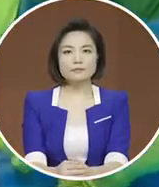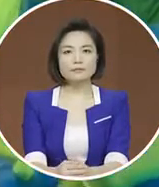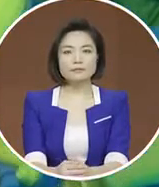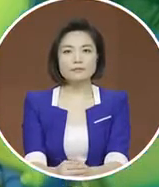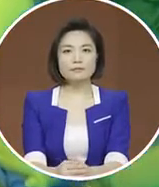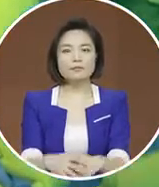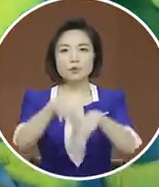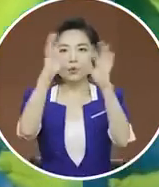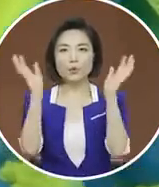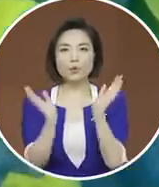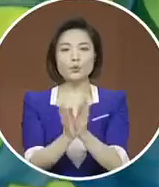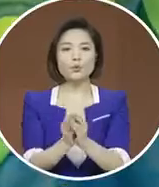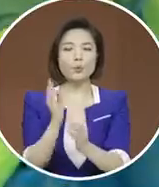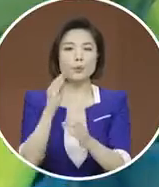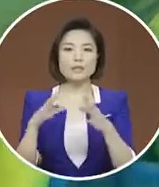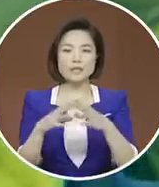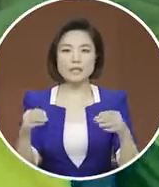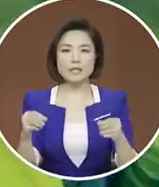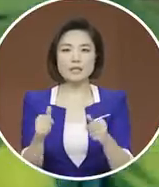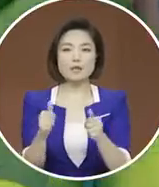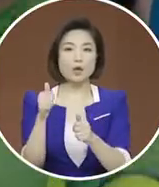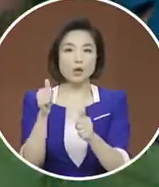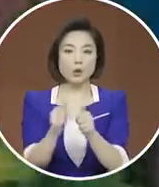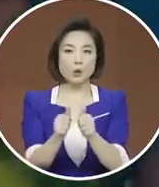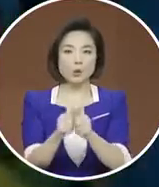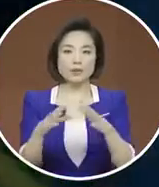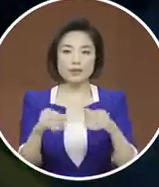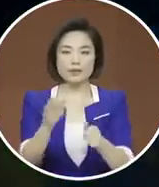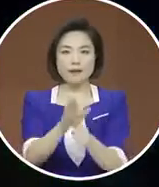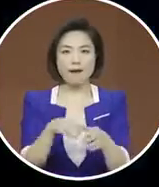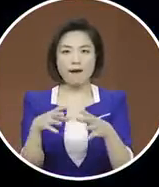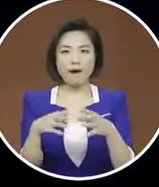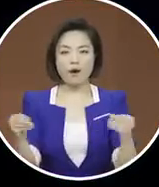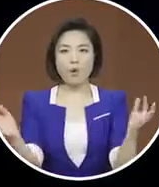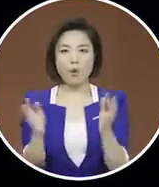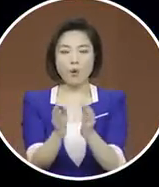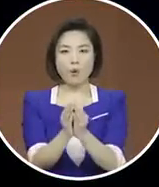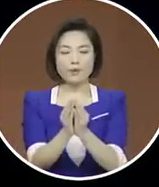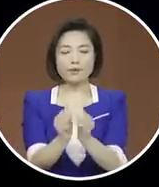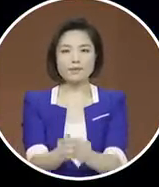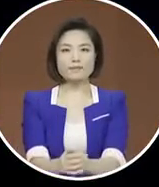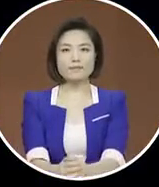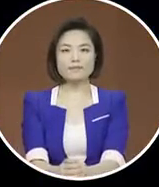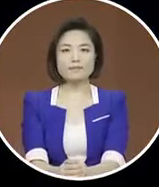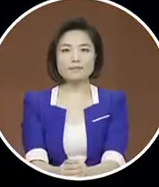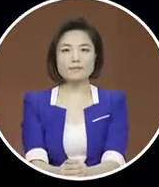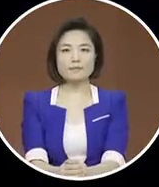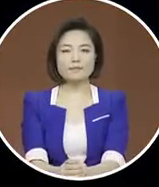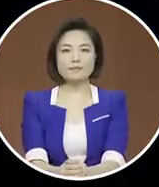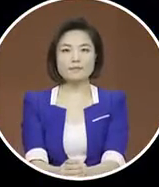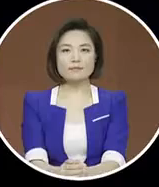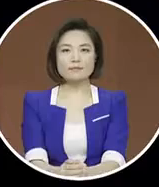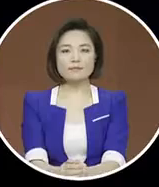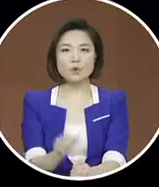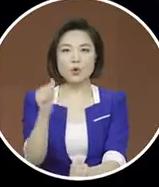所有的亲情、友情、爱情汇聚在一起，就是那份最